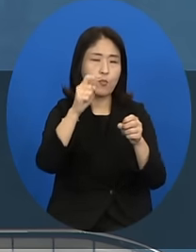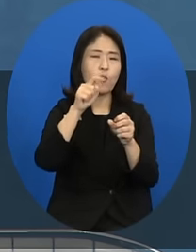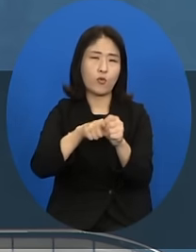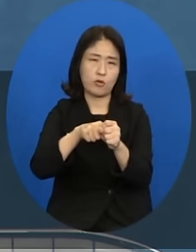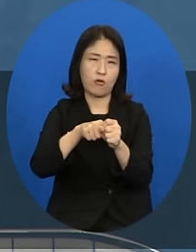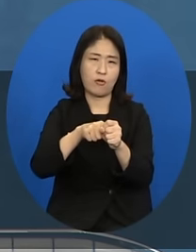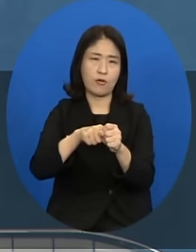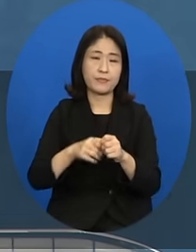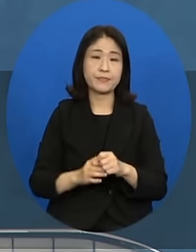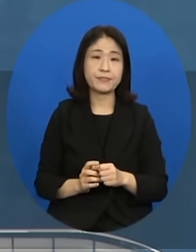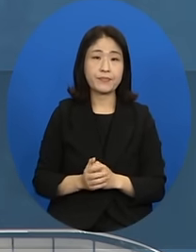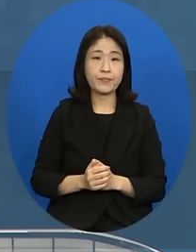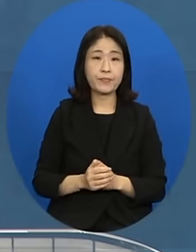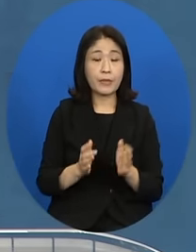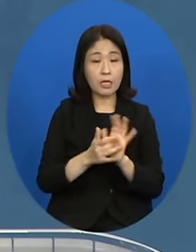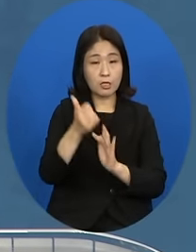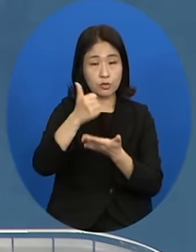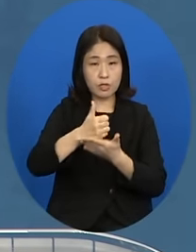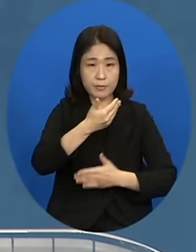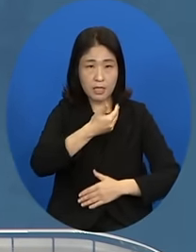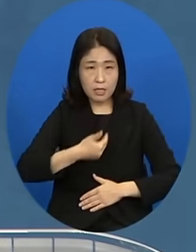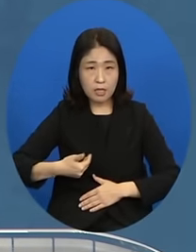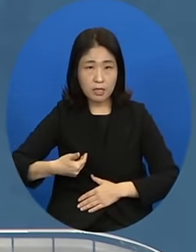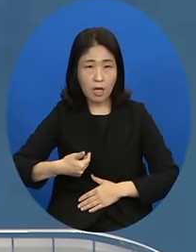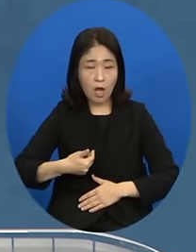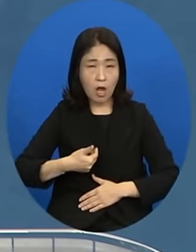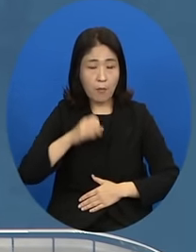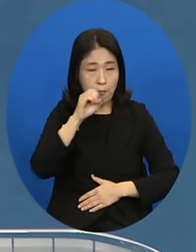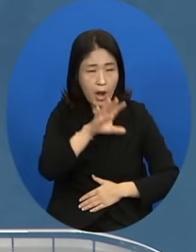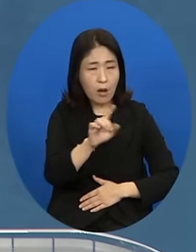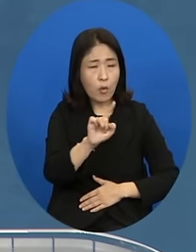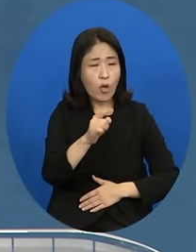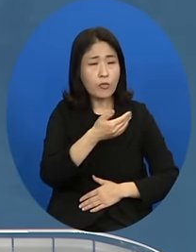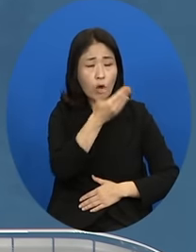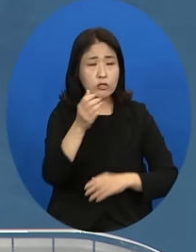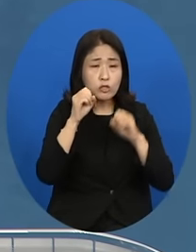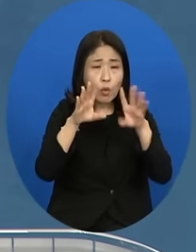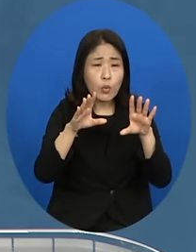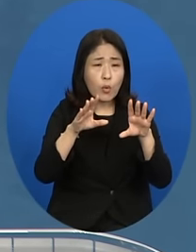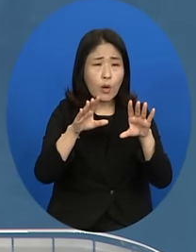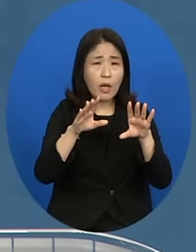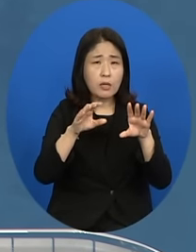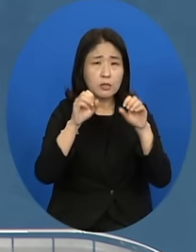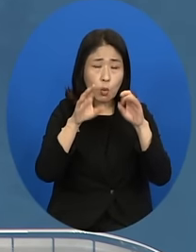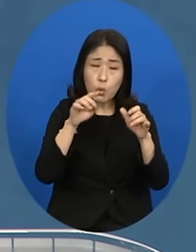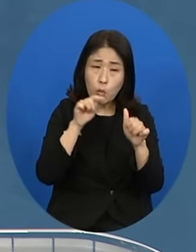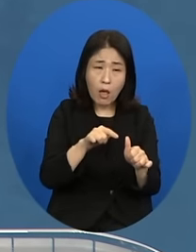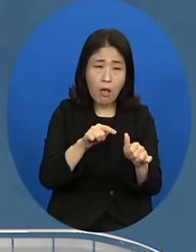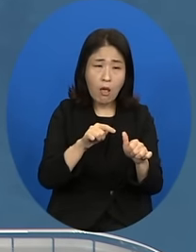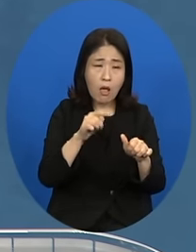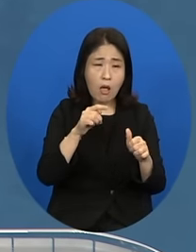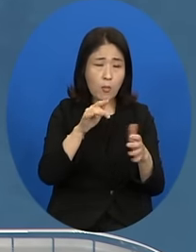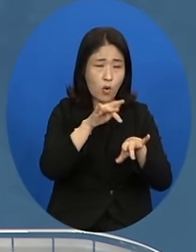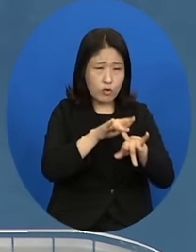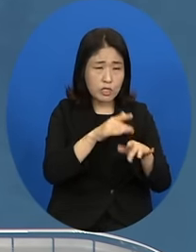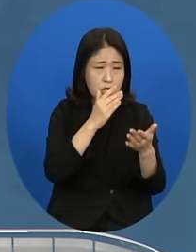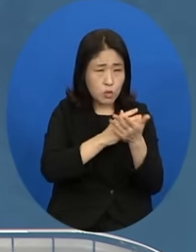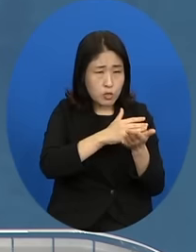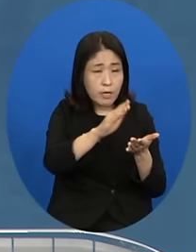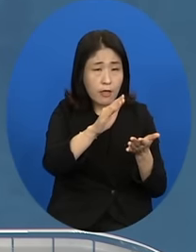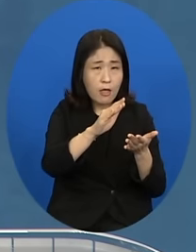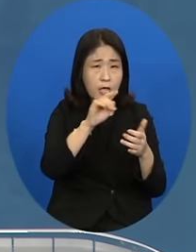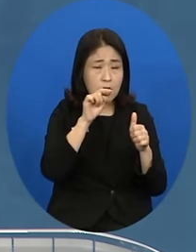하심이러라. 예수님은 제자들에게 너희들 전도해라, 너희들 귀신 쫓아내라, 이것을 제일 명령으로